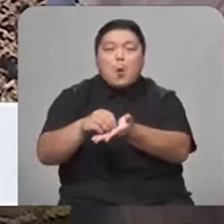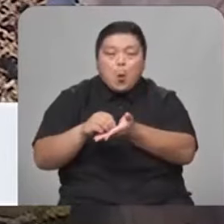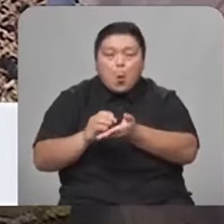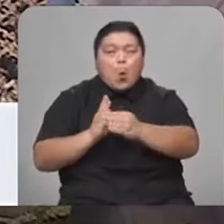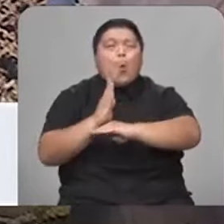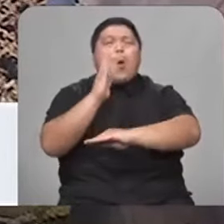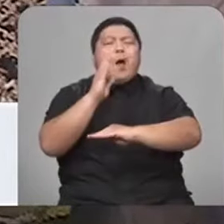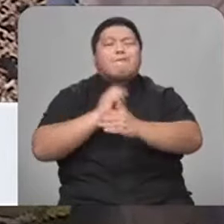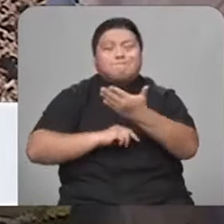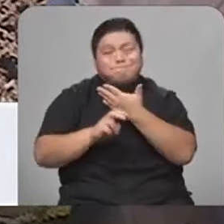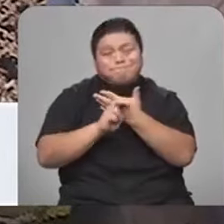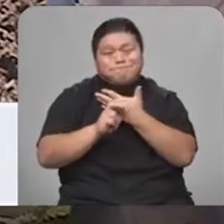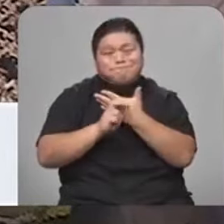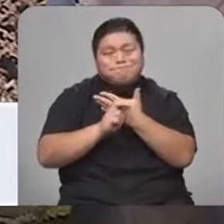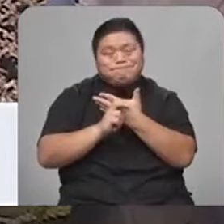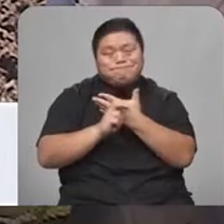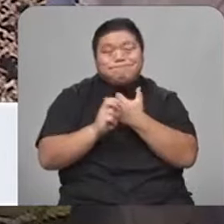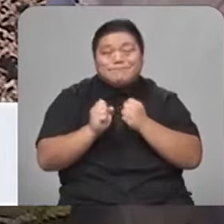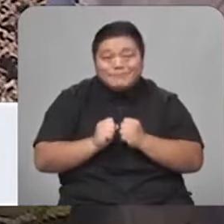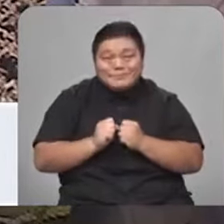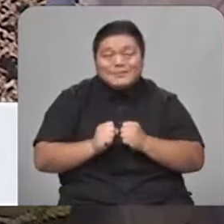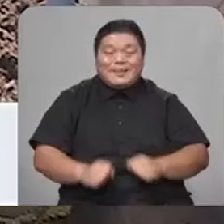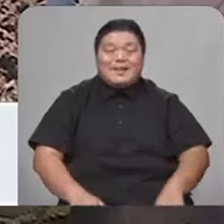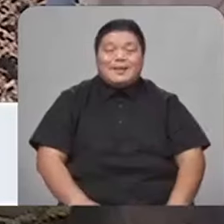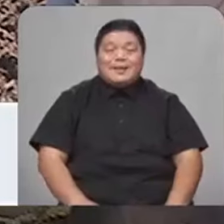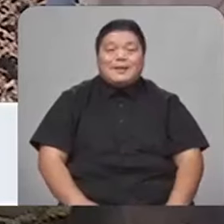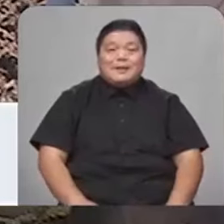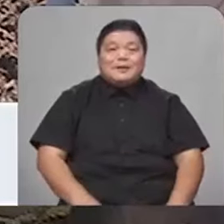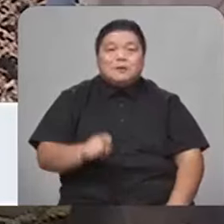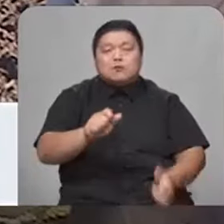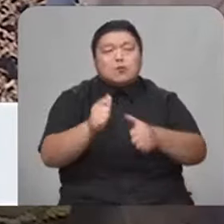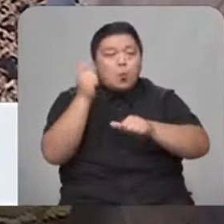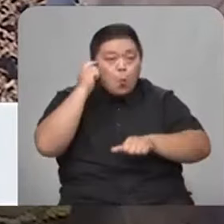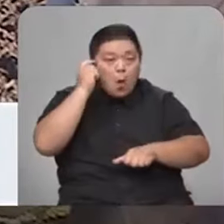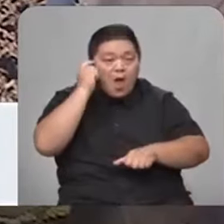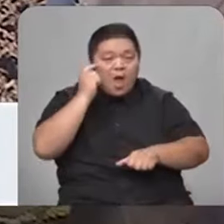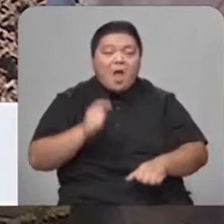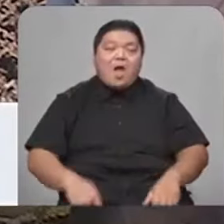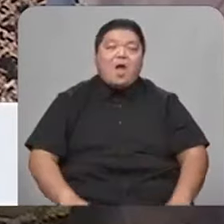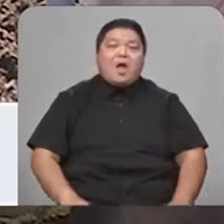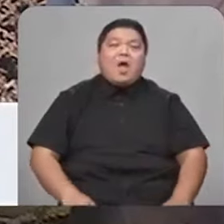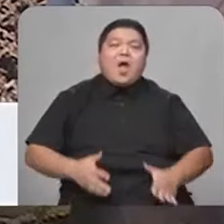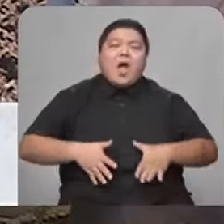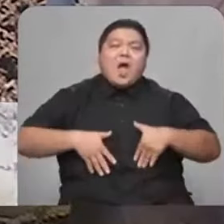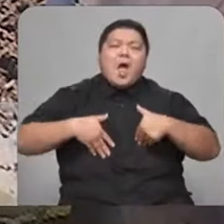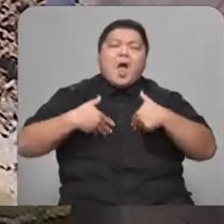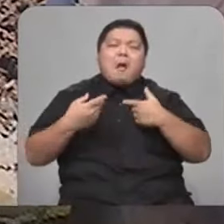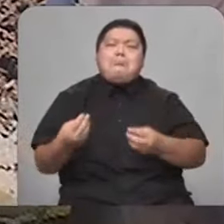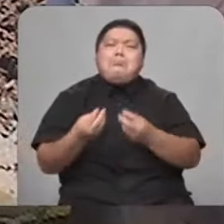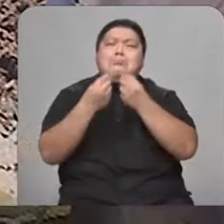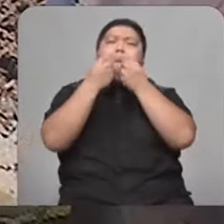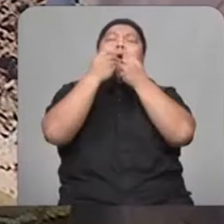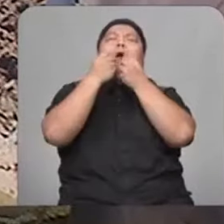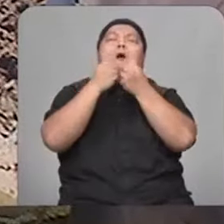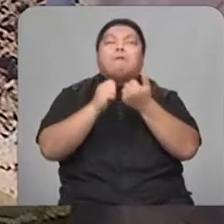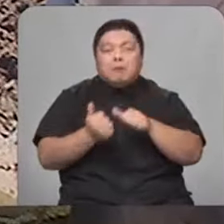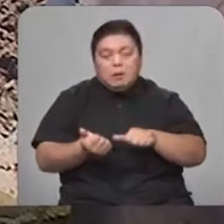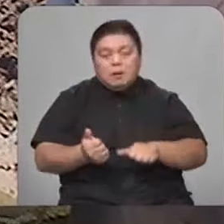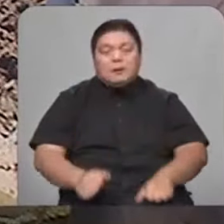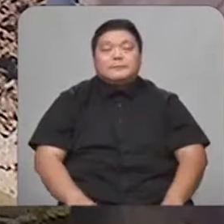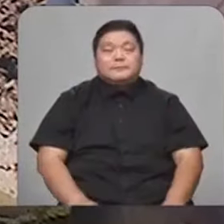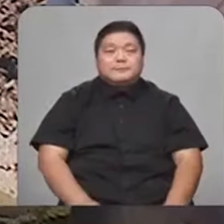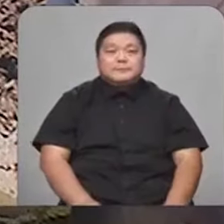외국인, 이른바 불법 체류자들이었는데요. 일산화탄소 중독이 사고 원인으로 추정됩니다. 하초희 기자가